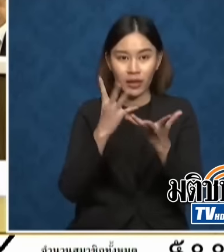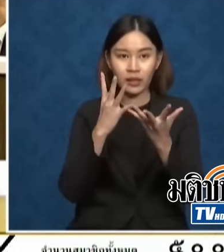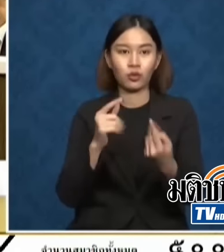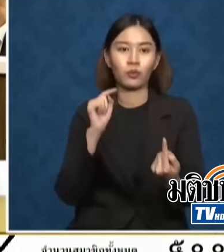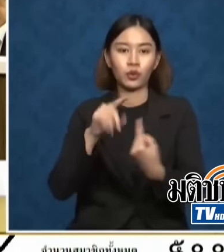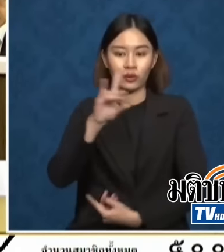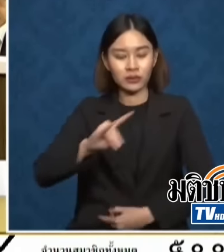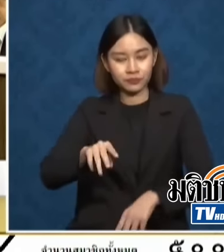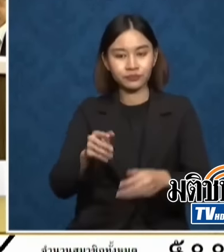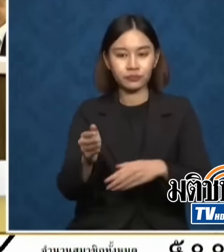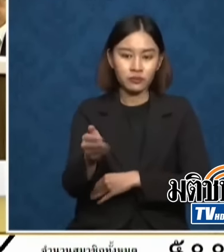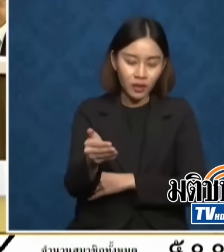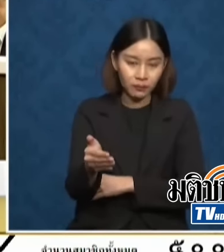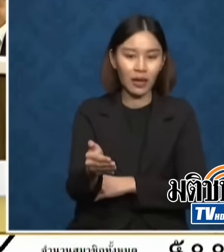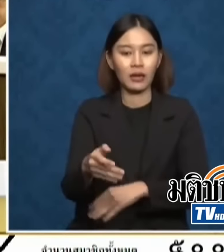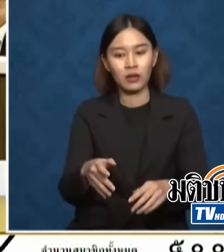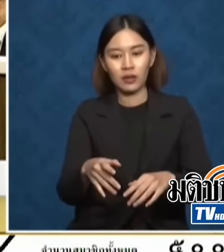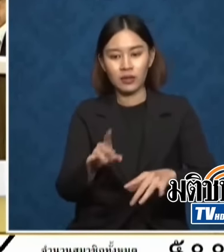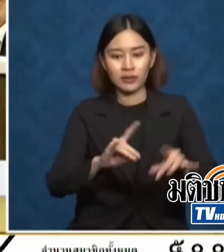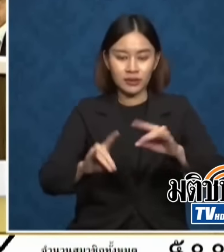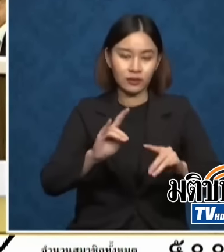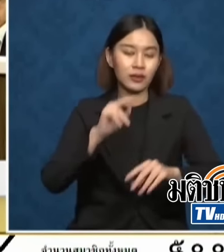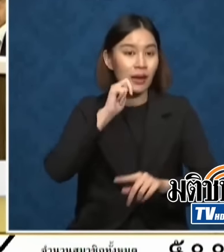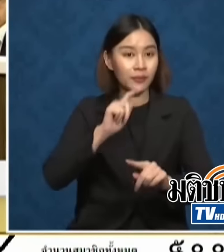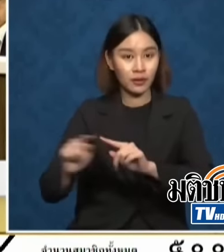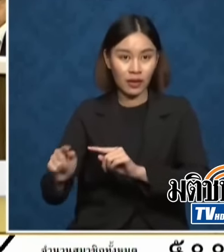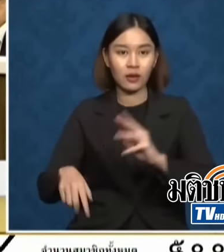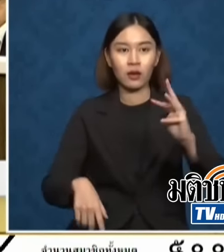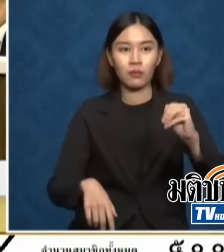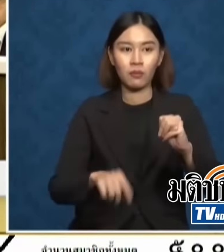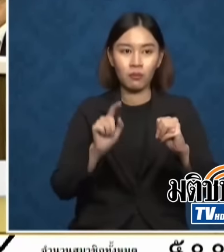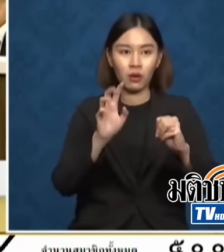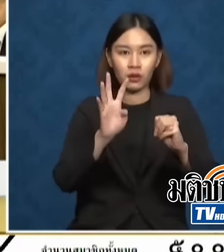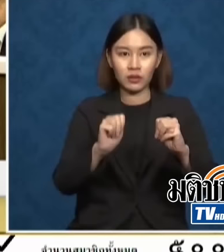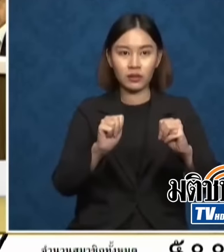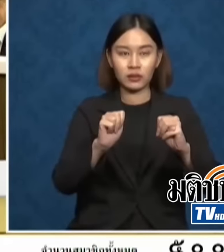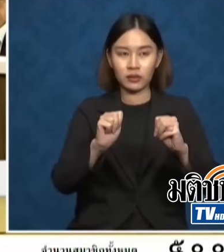าณสัตว์น้ำหรือตัวอ่อนสัตว์น้ำมาตรา